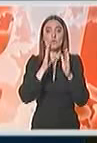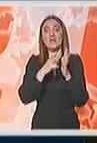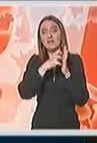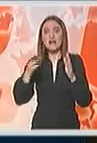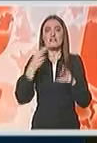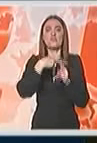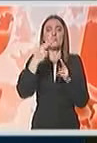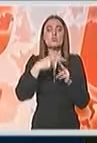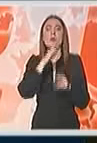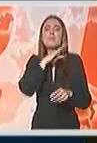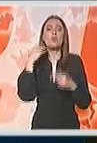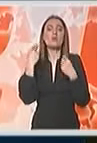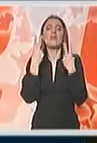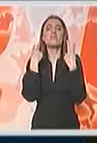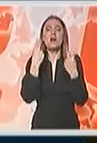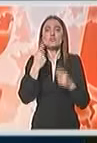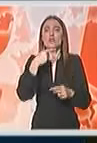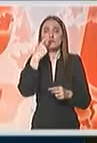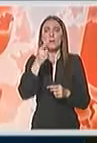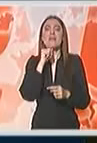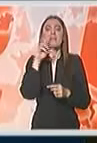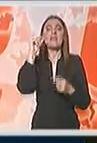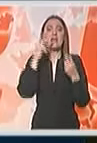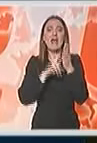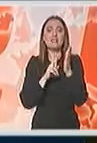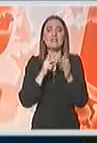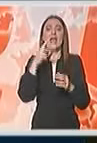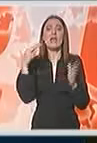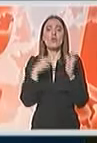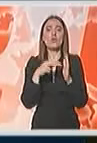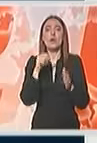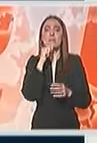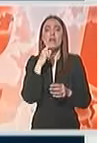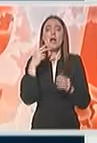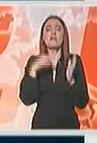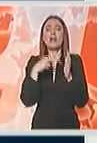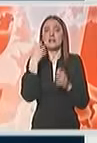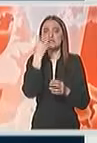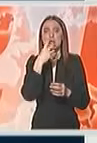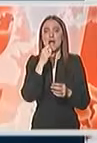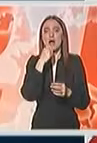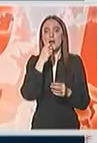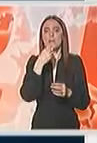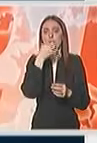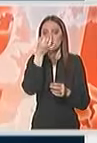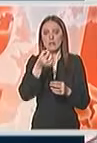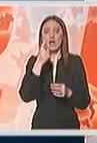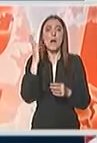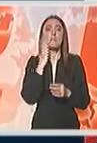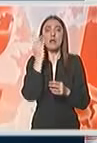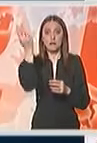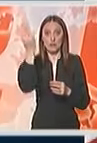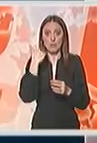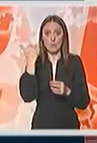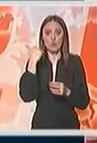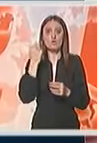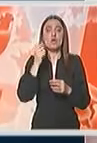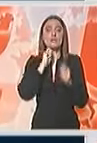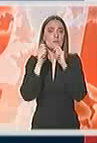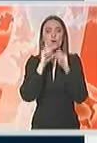rešavamo zajedno mnoge važne teme kao što su Iran, ekonomija i energetska pitanja. Iz Amerike poručuju da sporazum